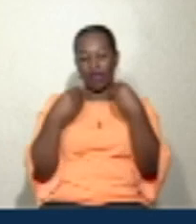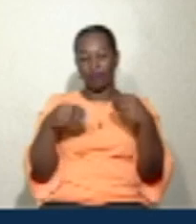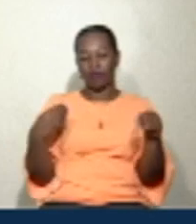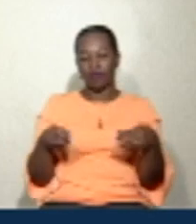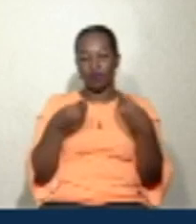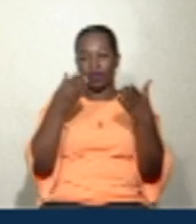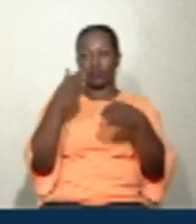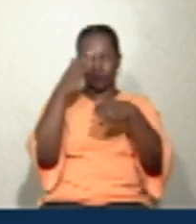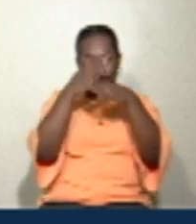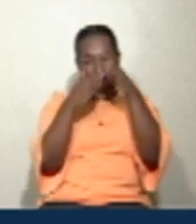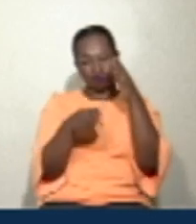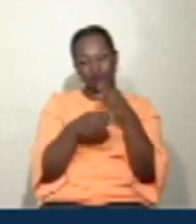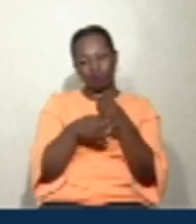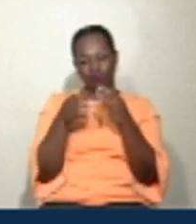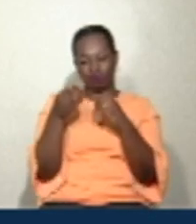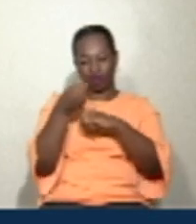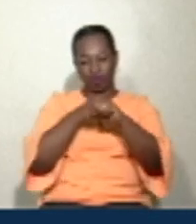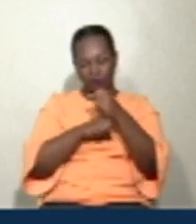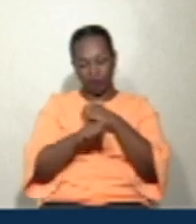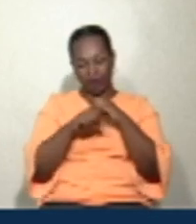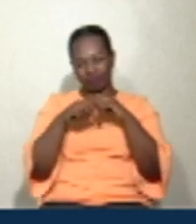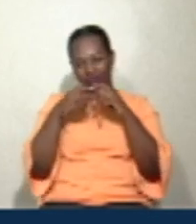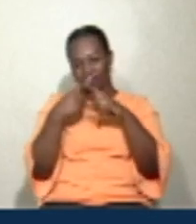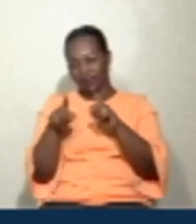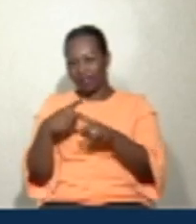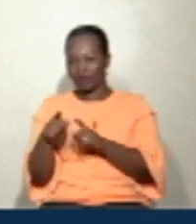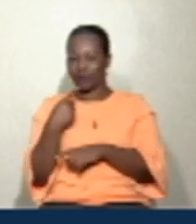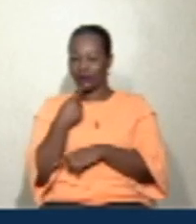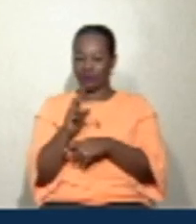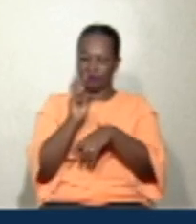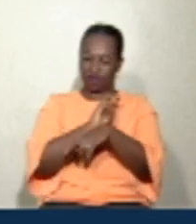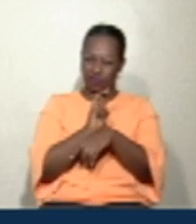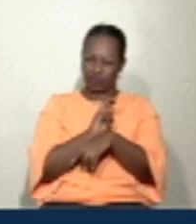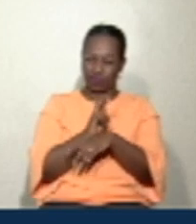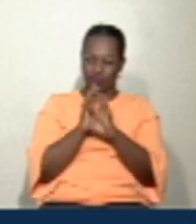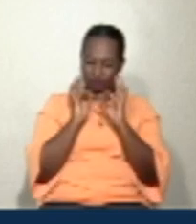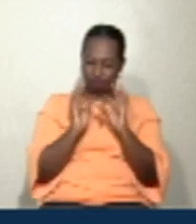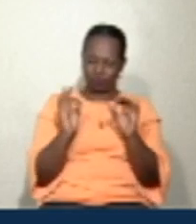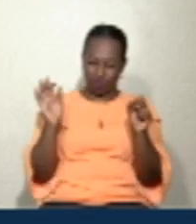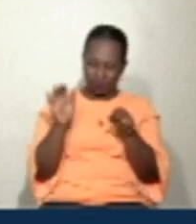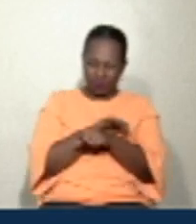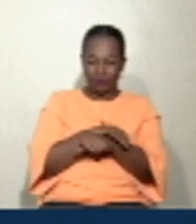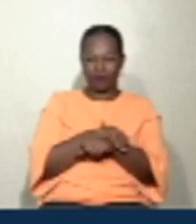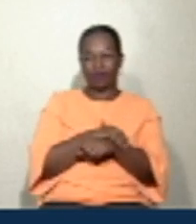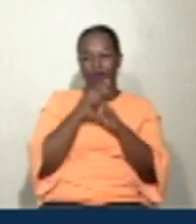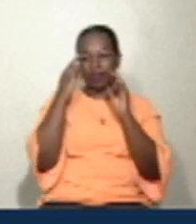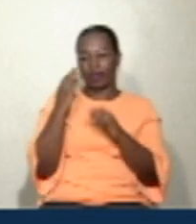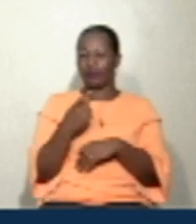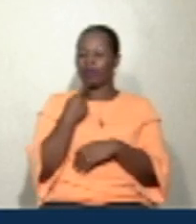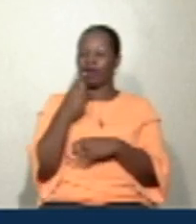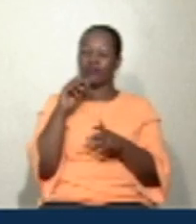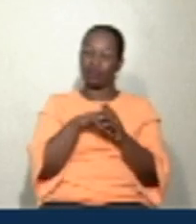yatanzwe, imyubakire y'ibikorwa remezo tuba twavuze, kugenzura kubuziranenge bwuzuye kw'ibyavuzwe mu